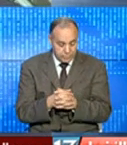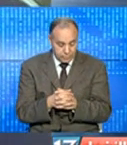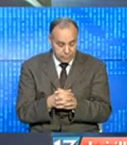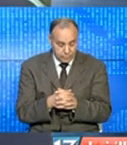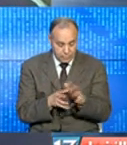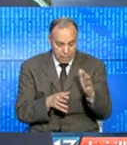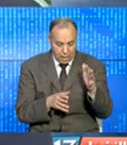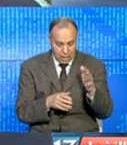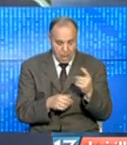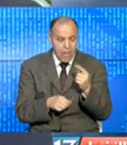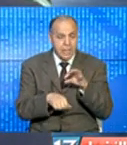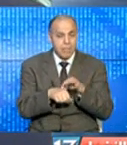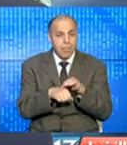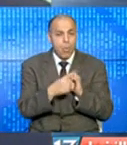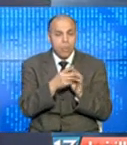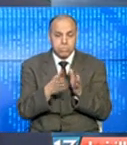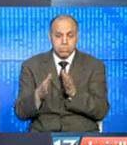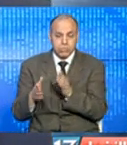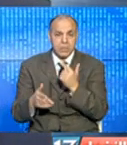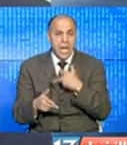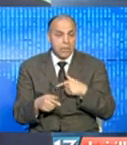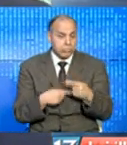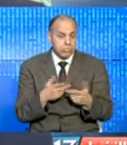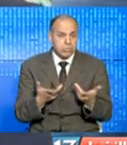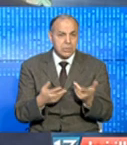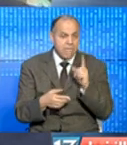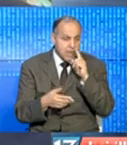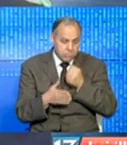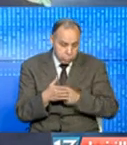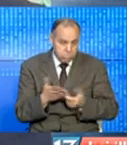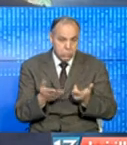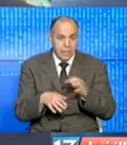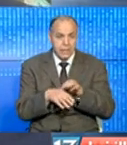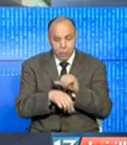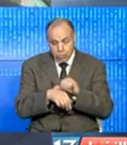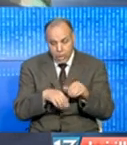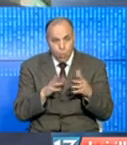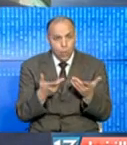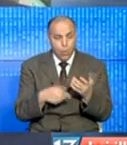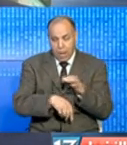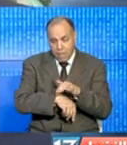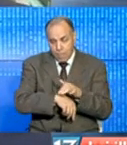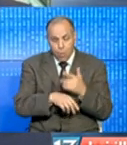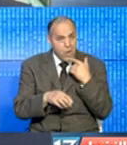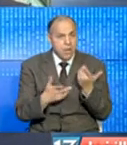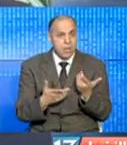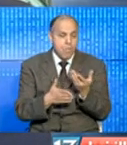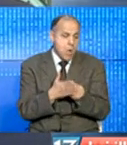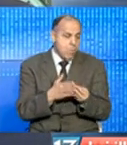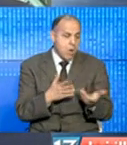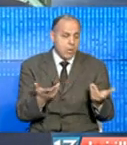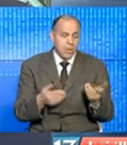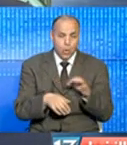برسك عندنا طبيب في كل اختصاص، حتى اختصاص الحياتي اللي هو النساء والتوليد والطب الجراح العام وطب العظام، ناقصين